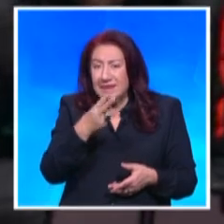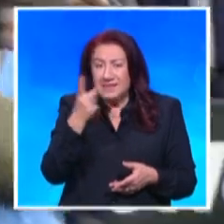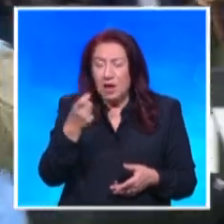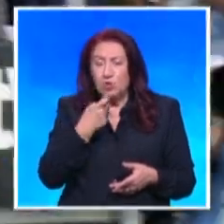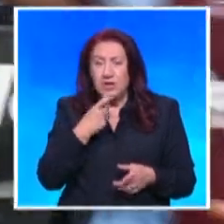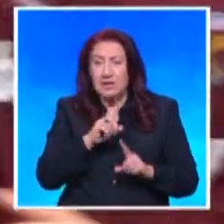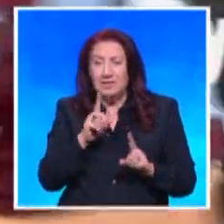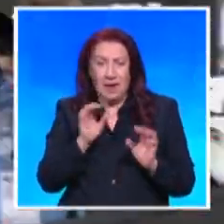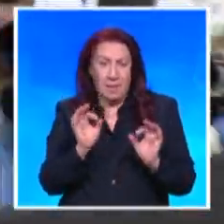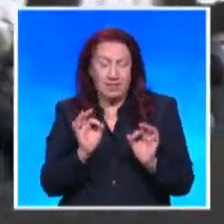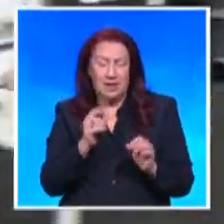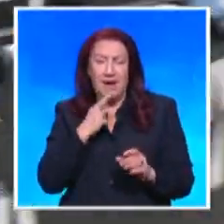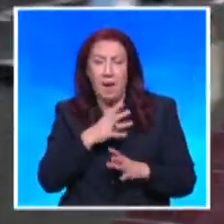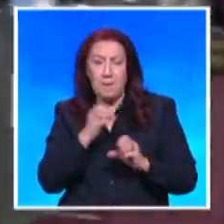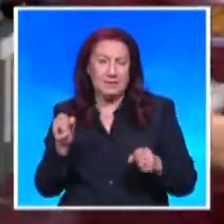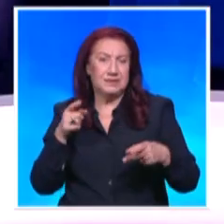години.